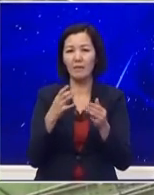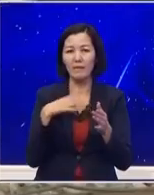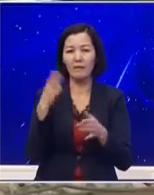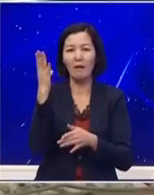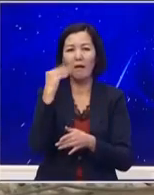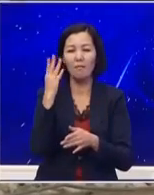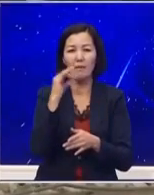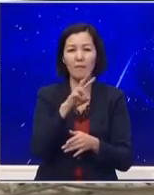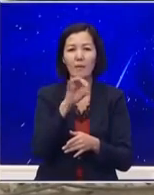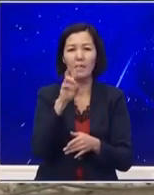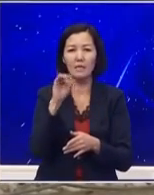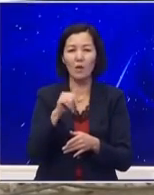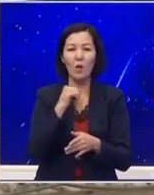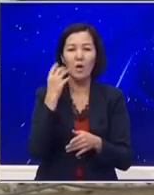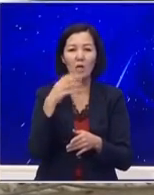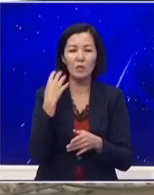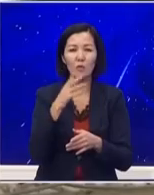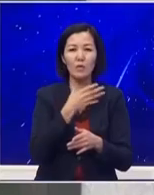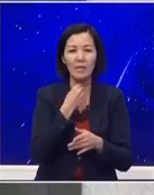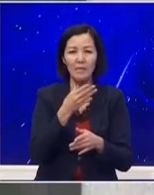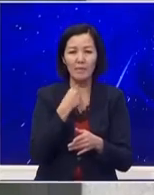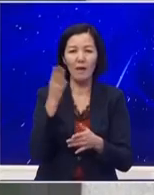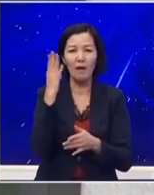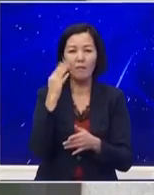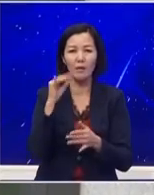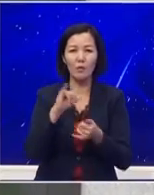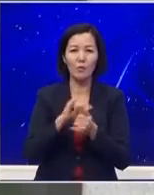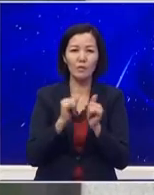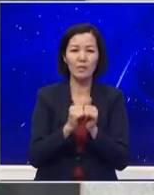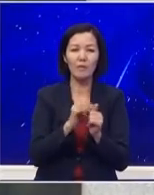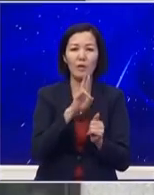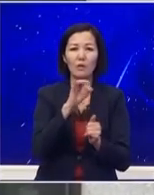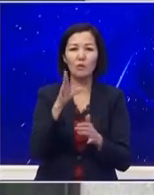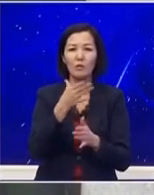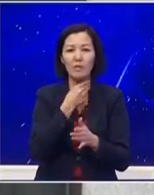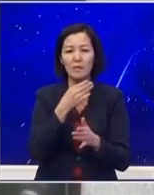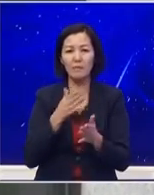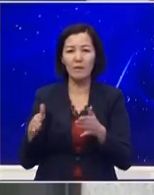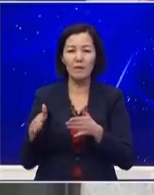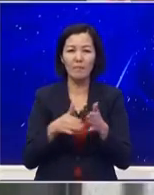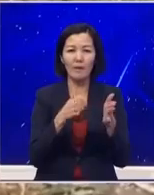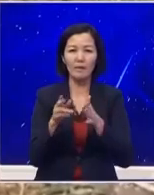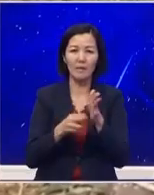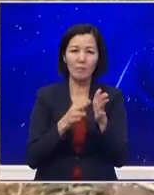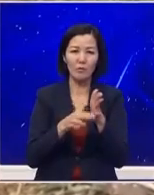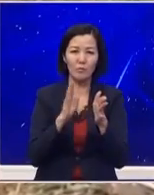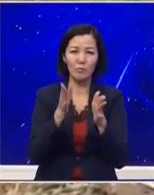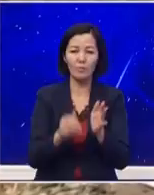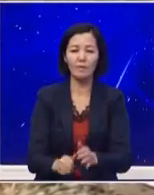Алматы Маңғыстау, Қызылорда Семей, Алматы Өскемен және Нұрсұлтан Семей бағыттармен қатынайтын болады.